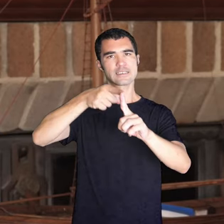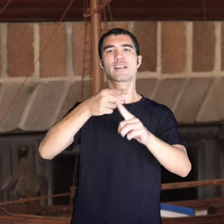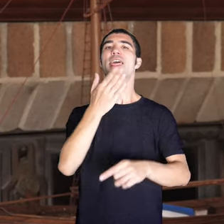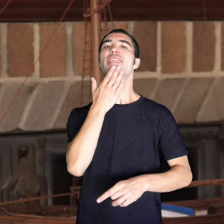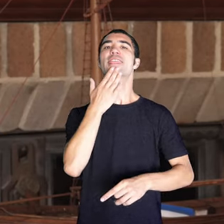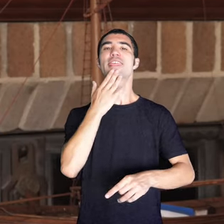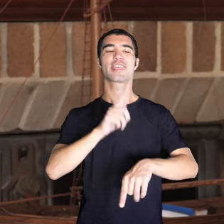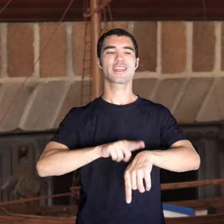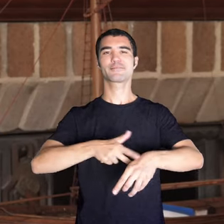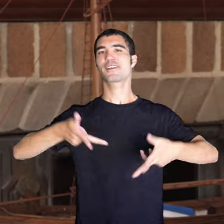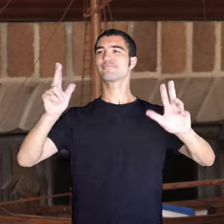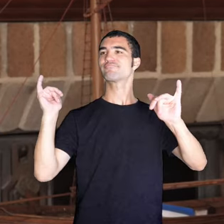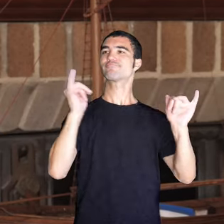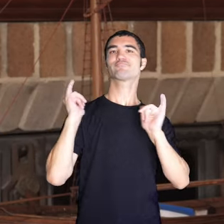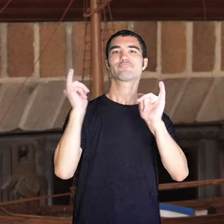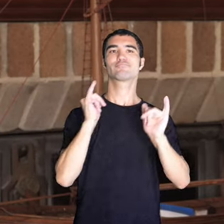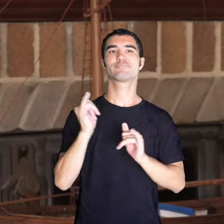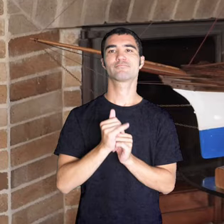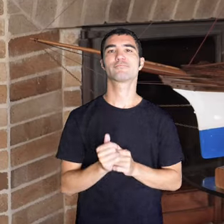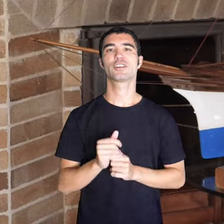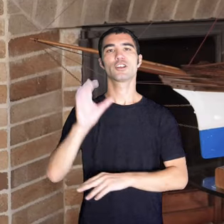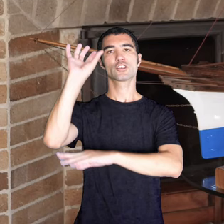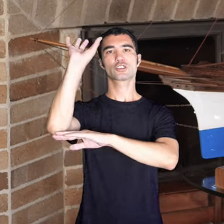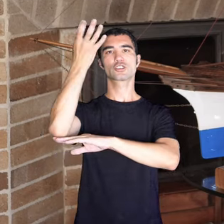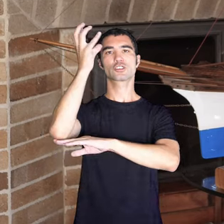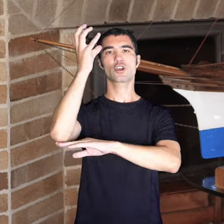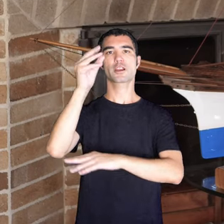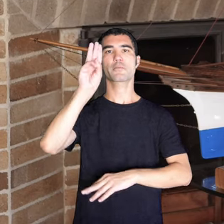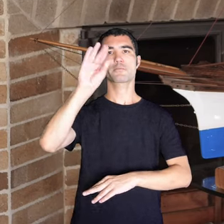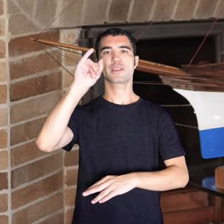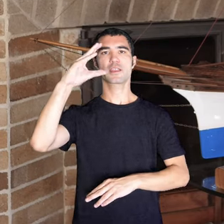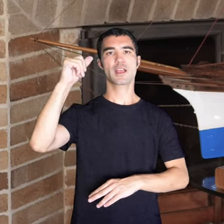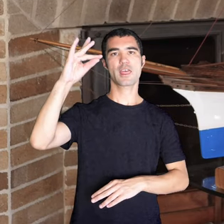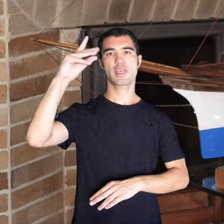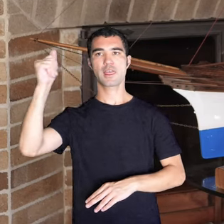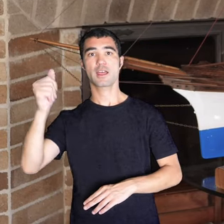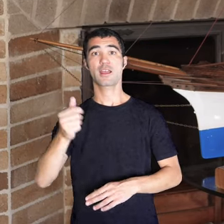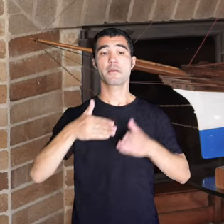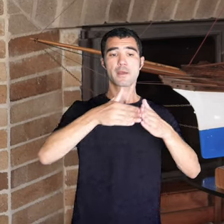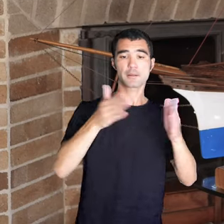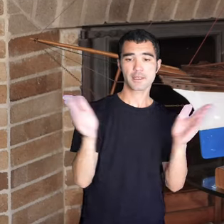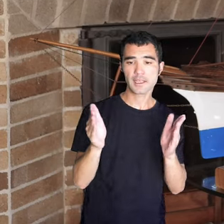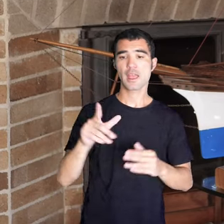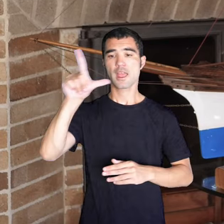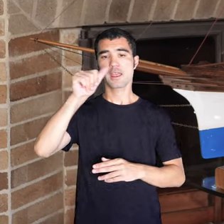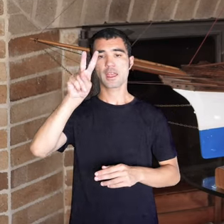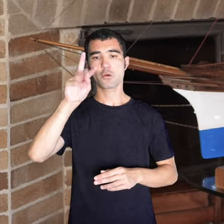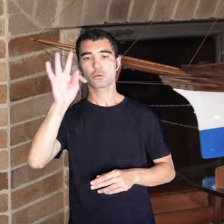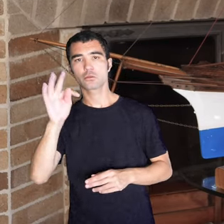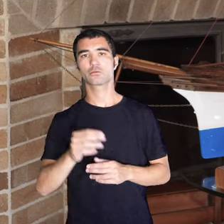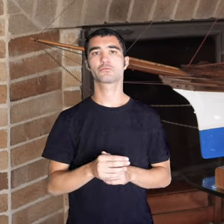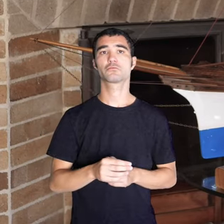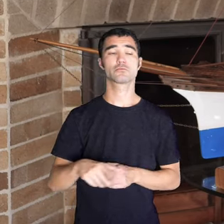creu, que era el Toga Picada. Entre barquetes petites, lleutets i aquest